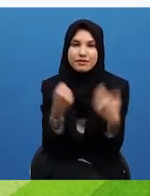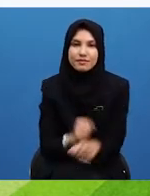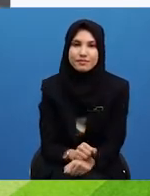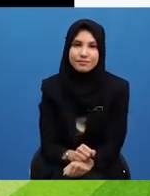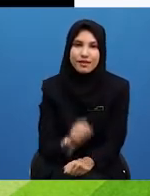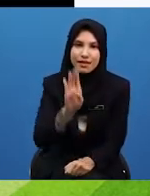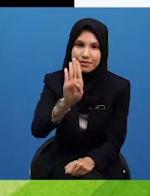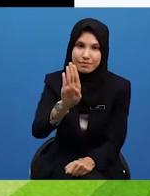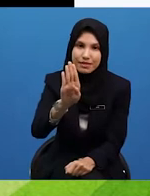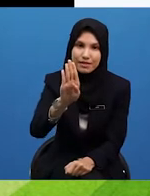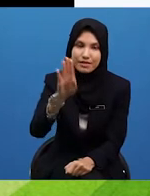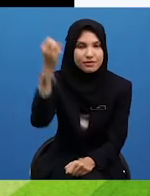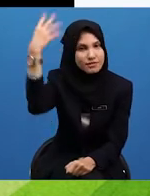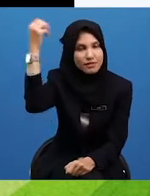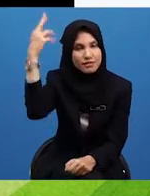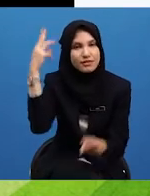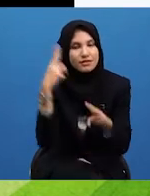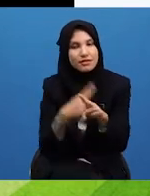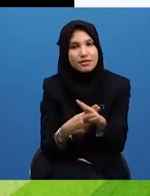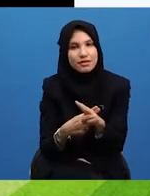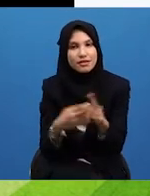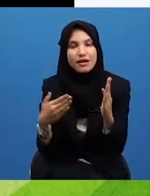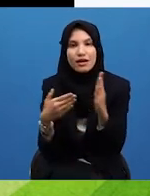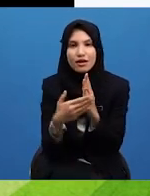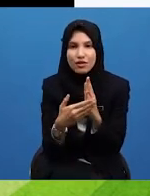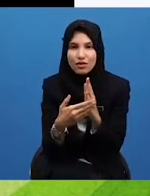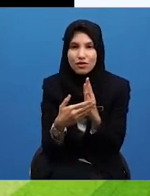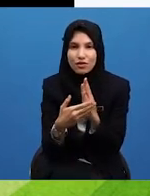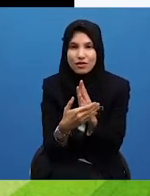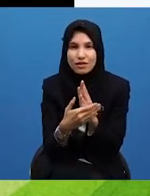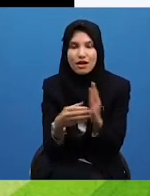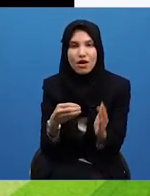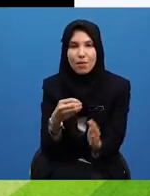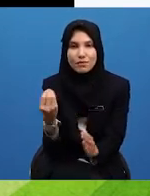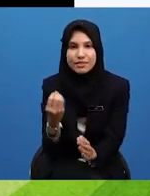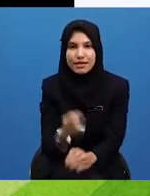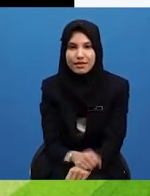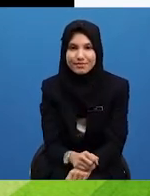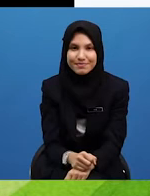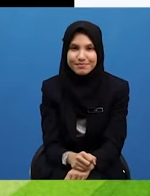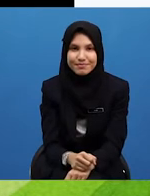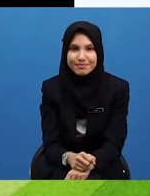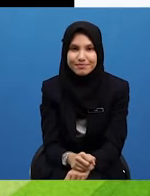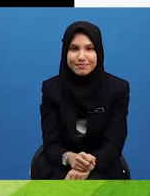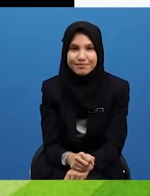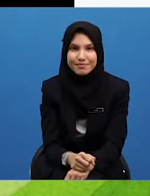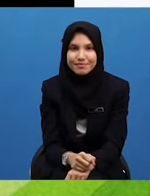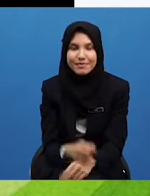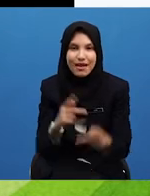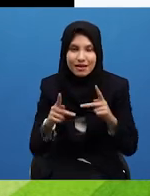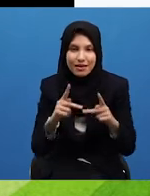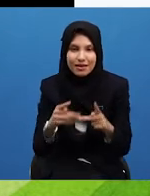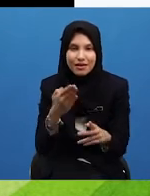by cahaya dihalang oleh objek kalau kamu